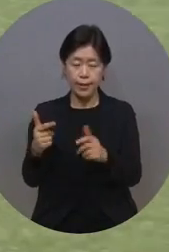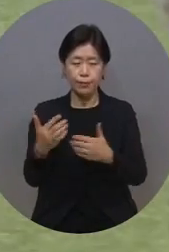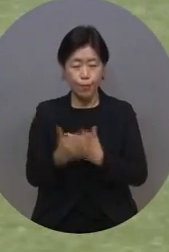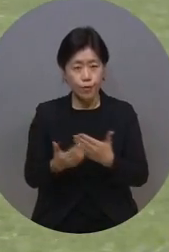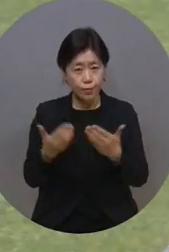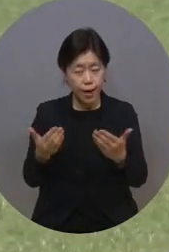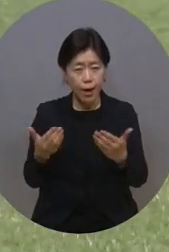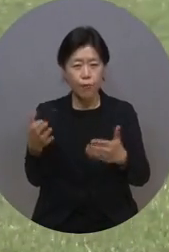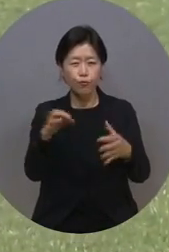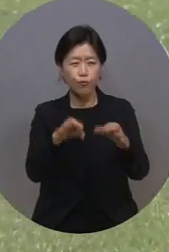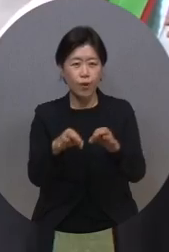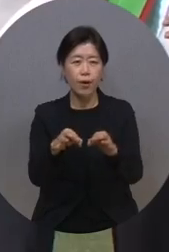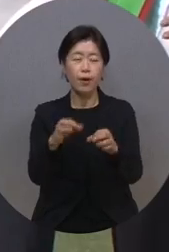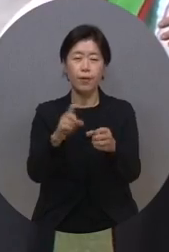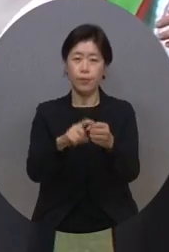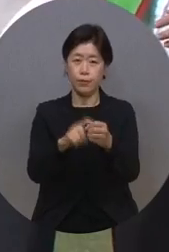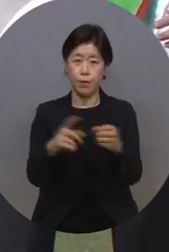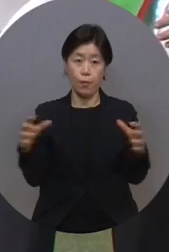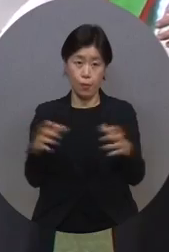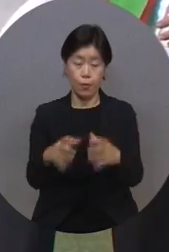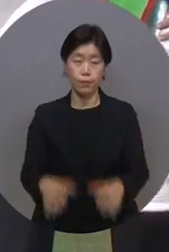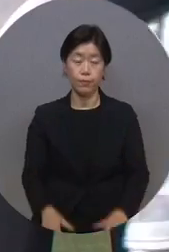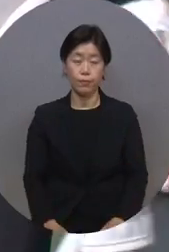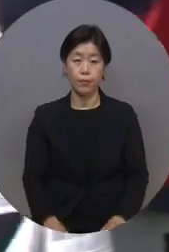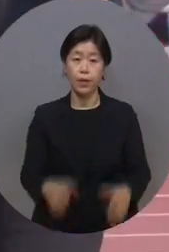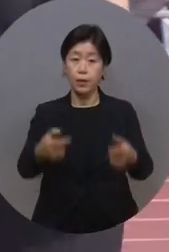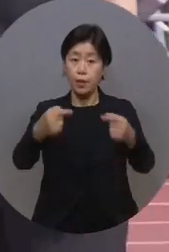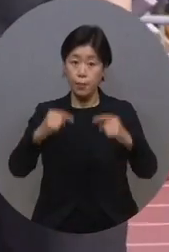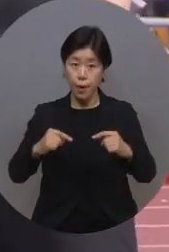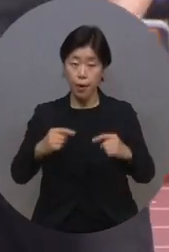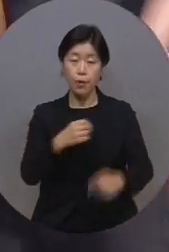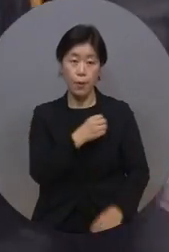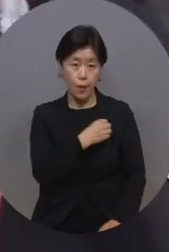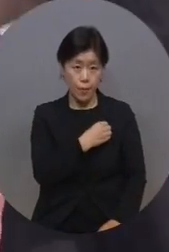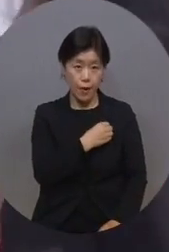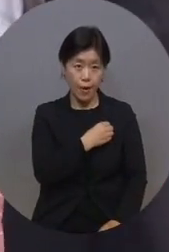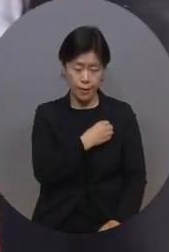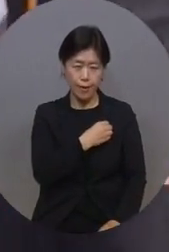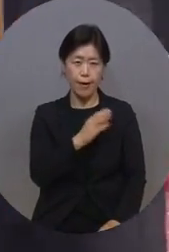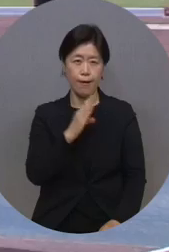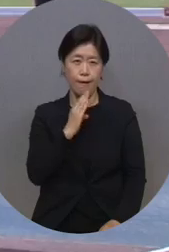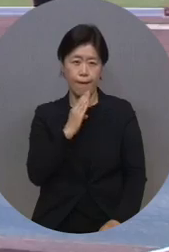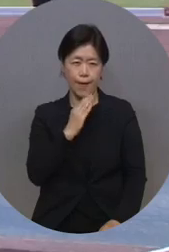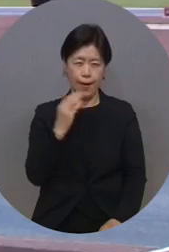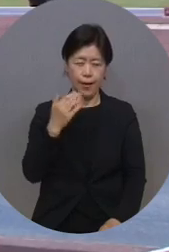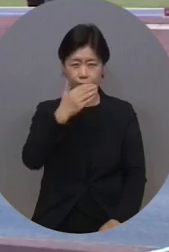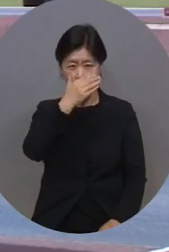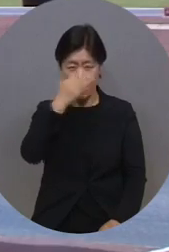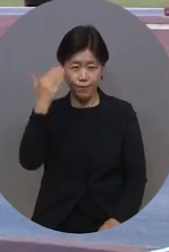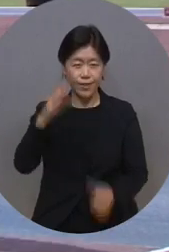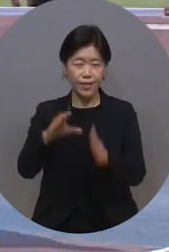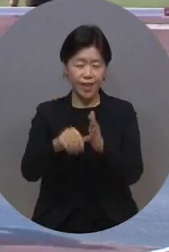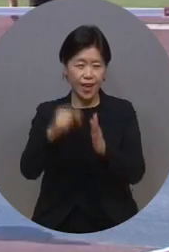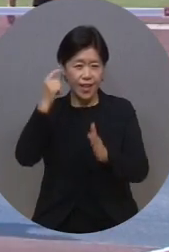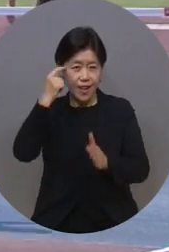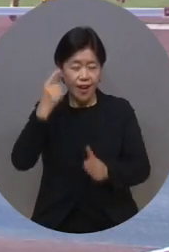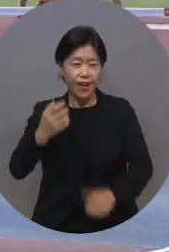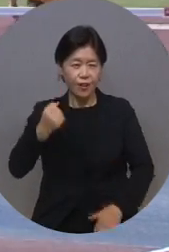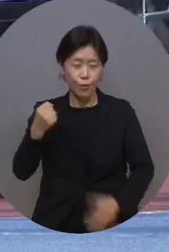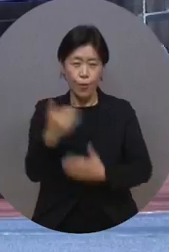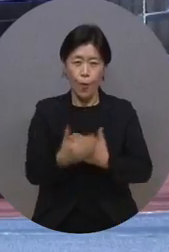행사가 진행되었습니다. 행사에 참여한 라이온스 회원들이 젊은 혈기를 다짐하고 시원하게 공을